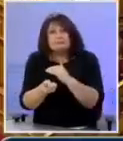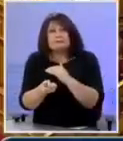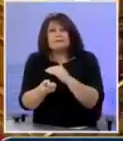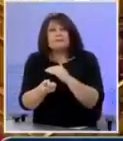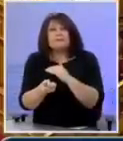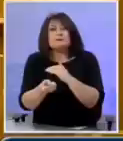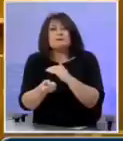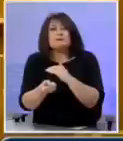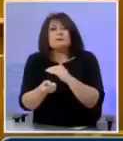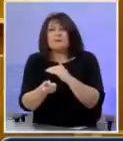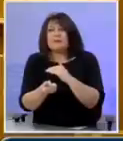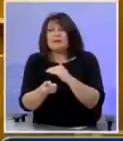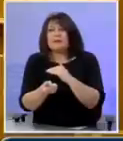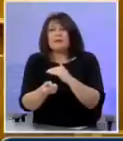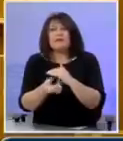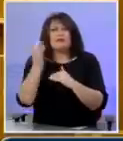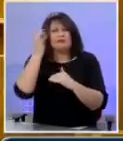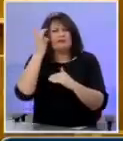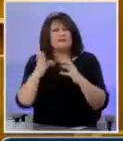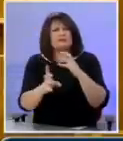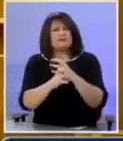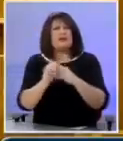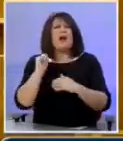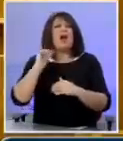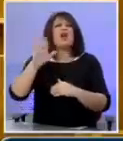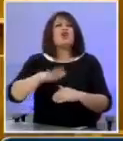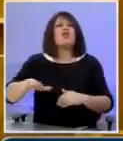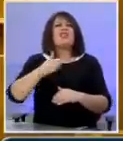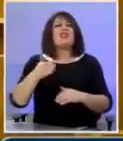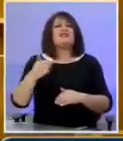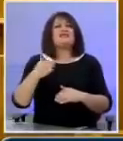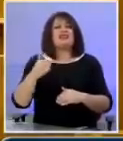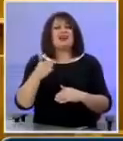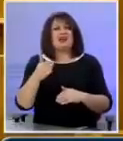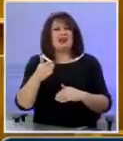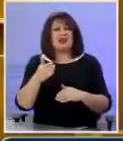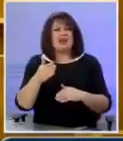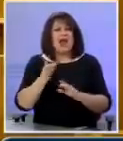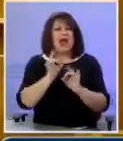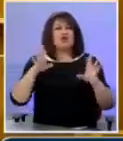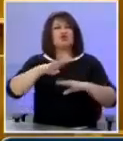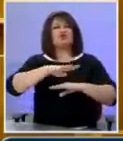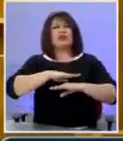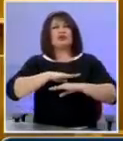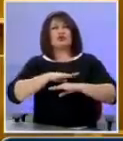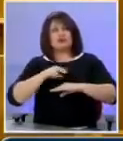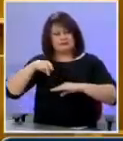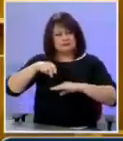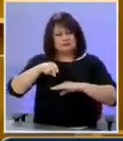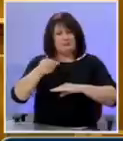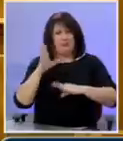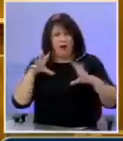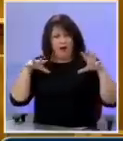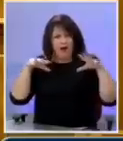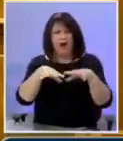από τη μανία των τραμπούκων της ακροδεξιάς πάνω στον χώρο του αγνώστου στρατιώτη